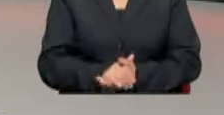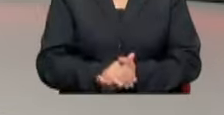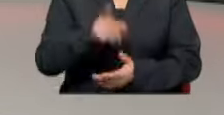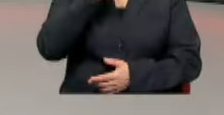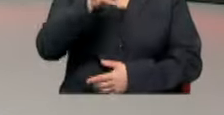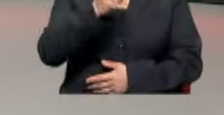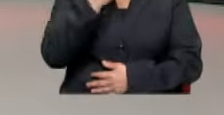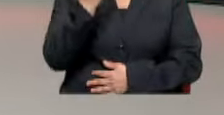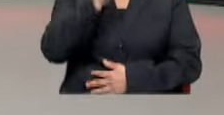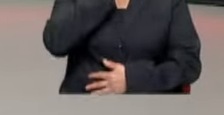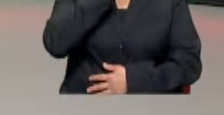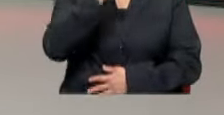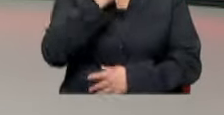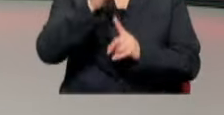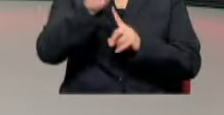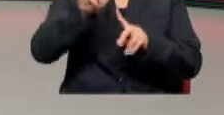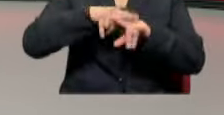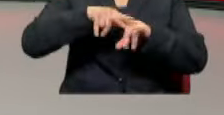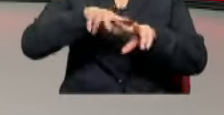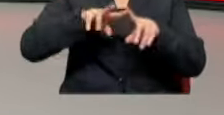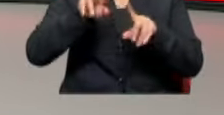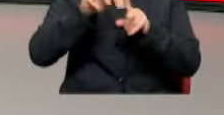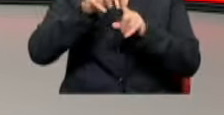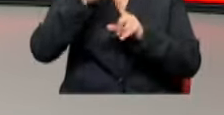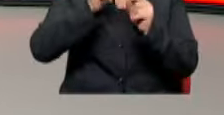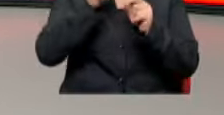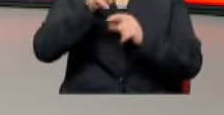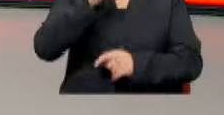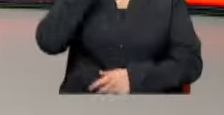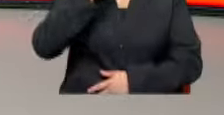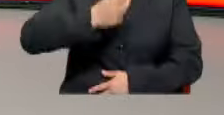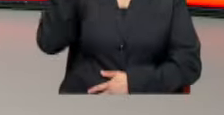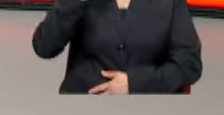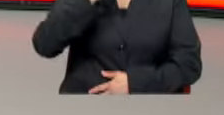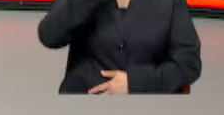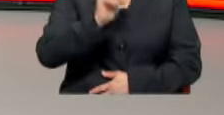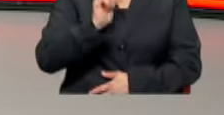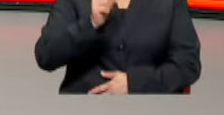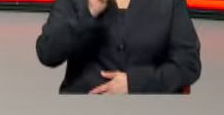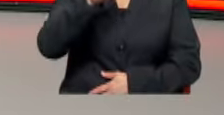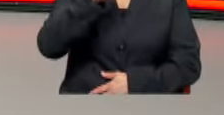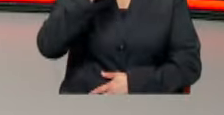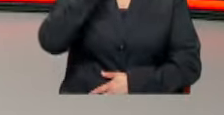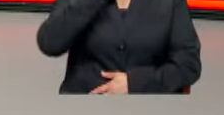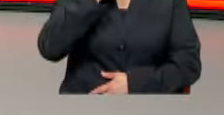şu iltifatı bilirsiniz İlhan Berk'in, Cumhuriyet'in ilk günleri gibiydi yüzün. Tıpkı